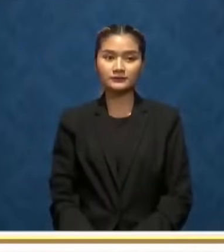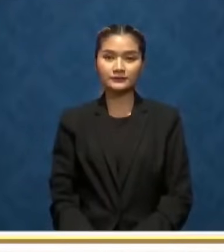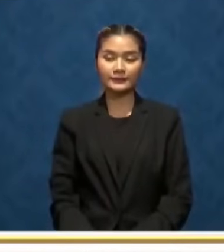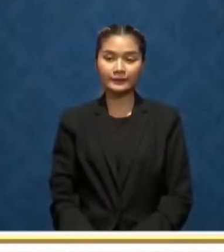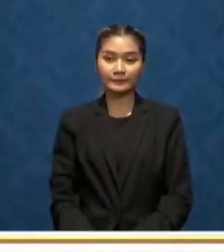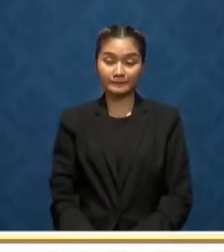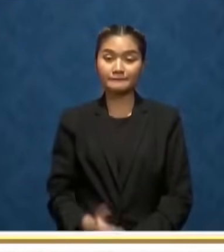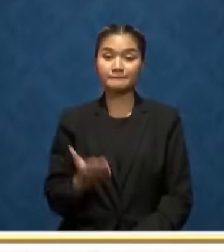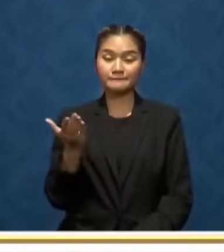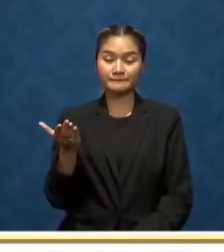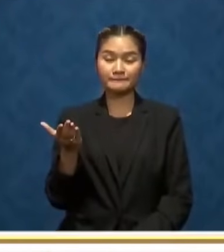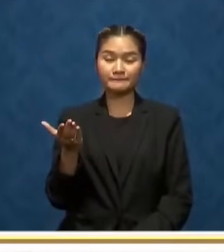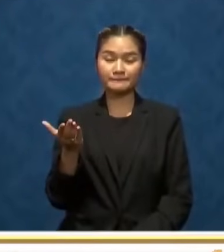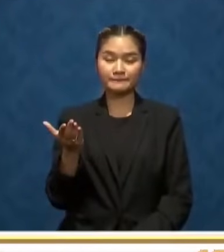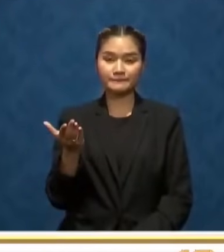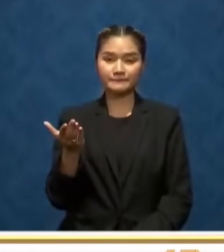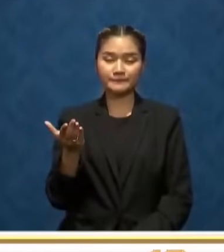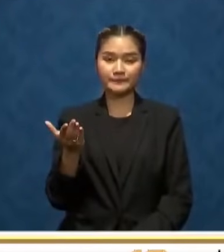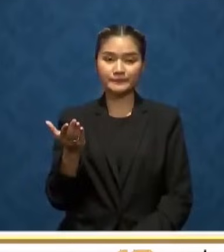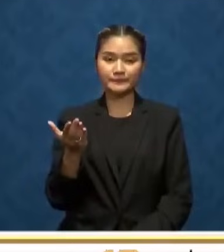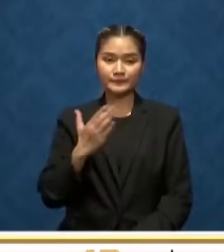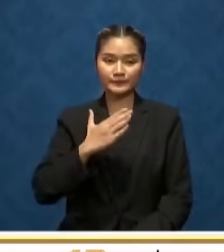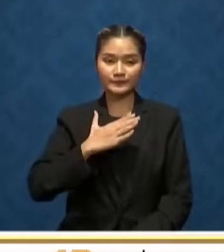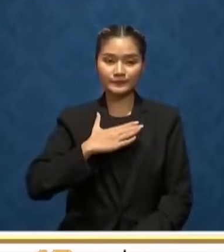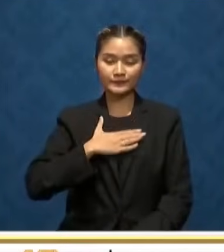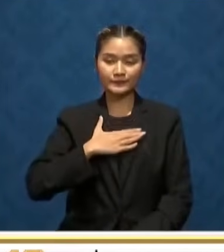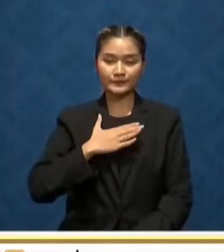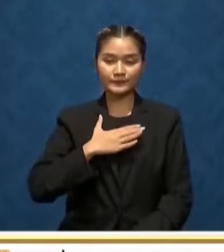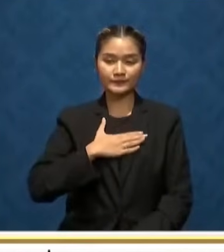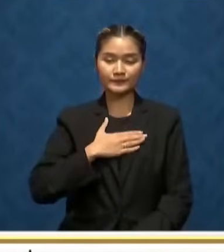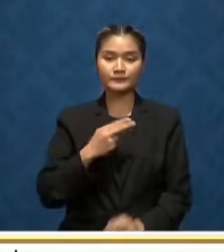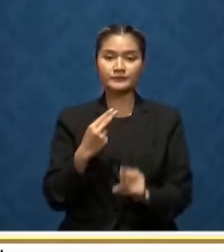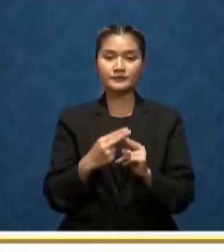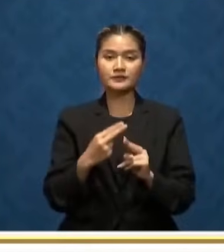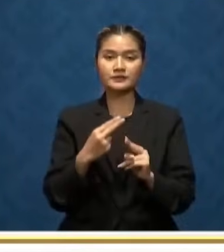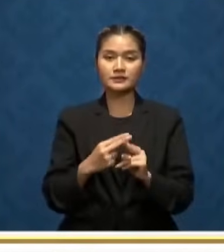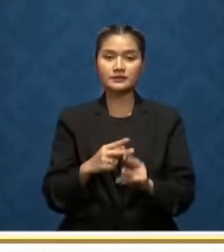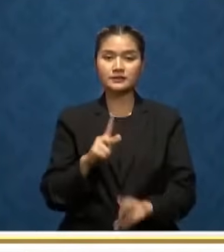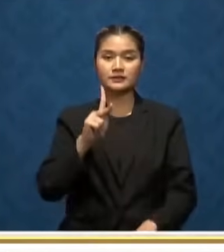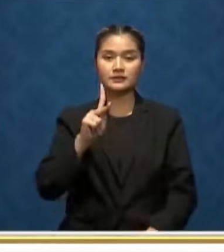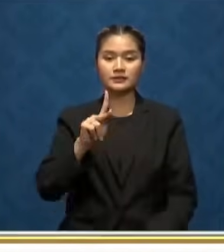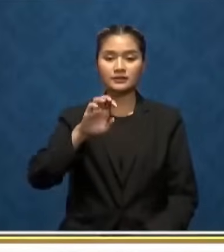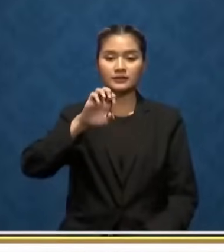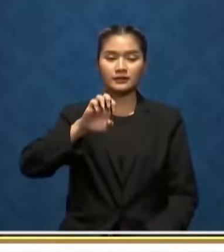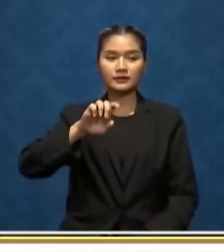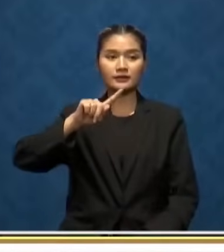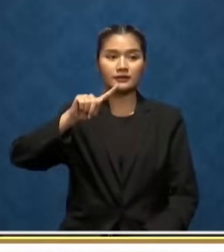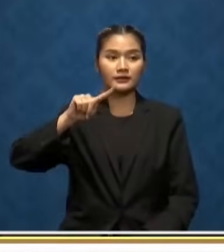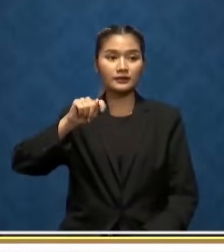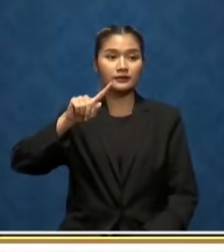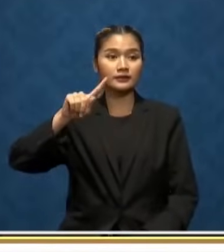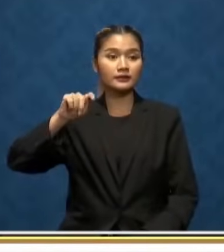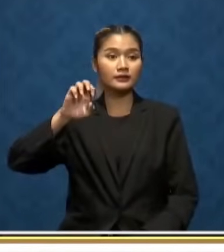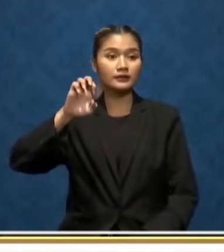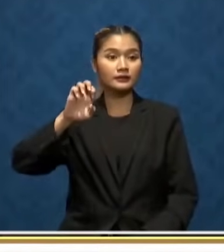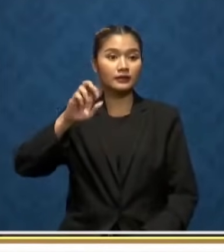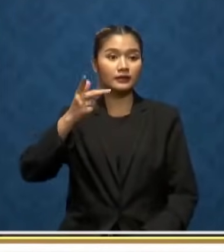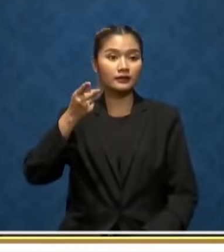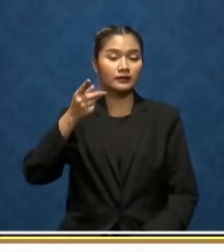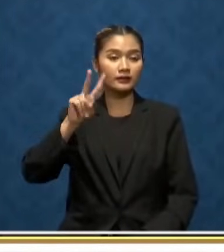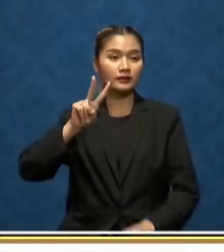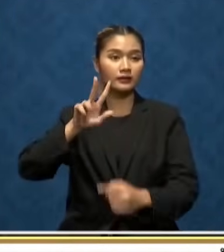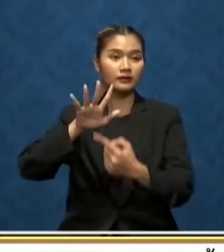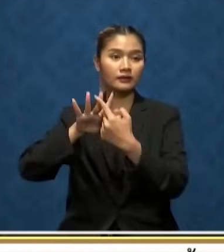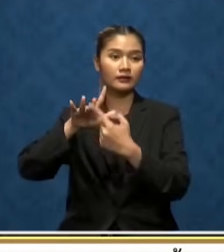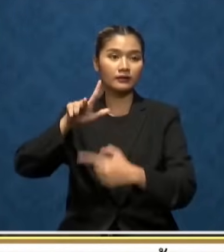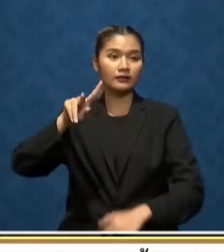านประธานครับผมนายเกียรติคุณต้นยางสมาชิกสภาผู้แทนราษฎรจังหวัดนนทบุรีพรร